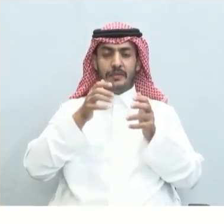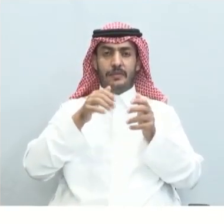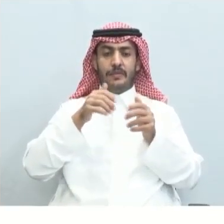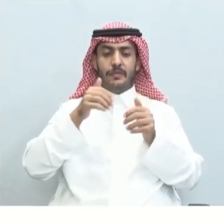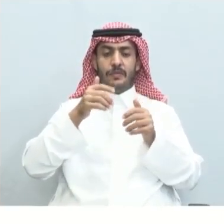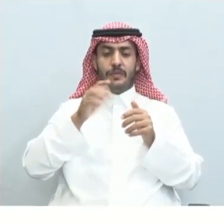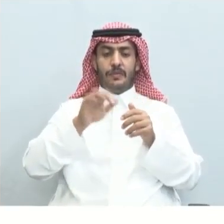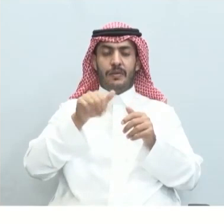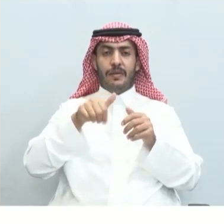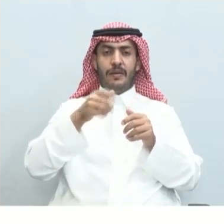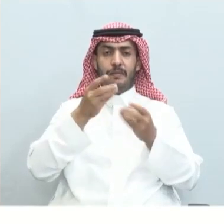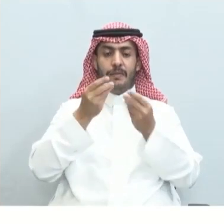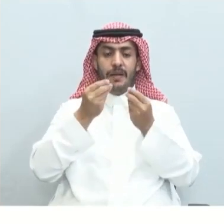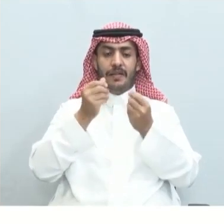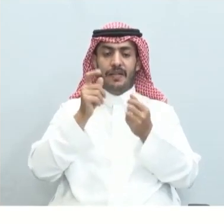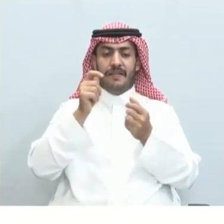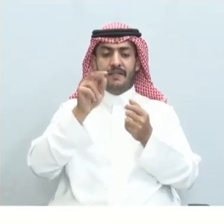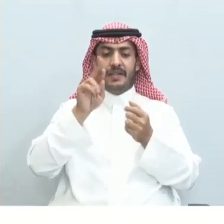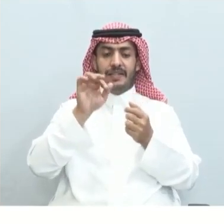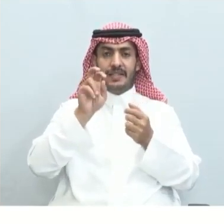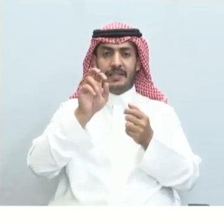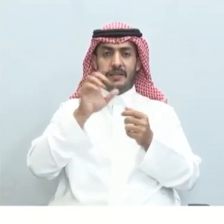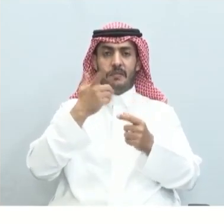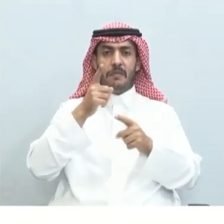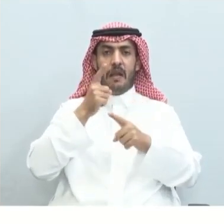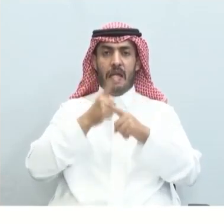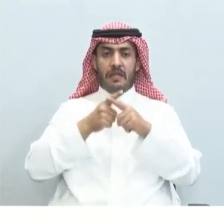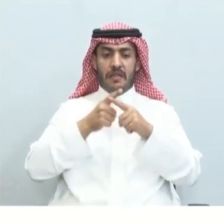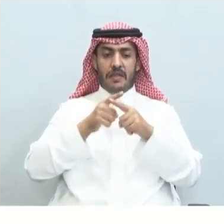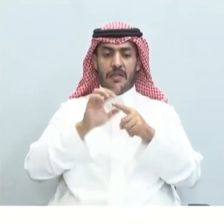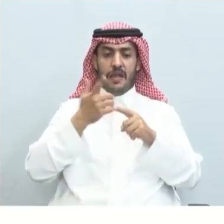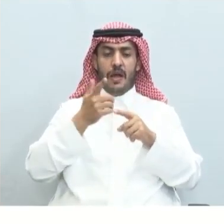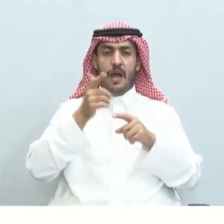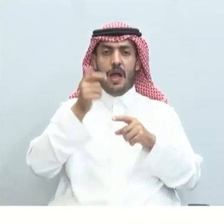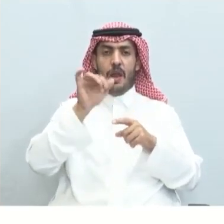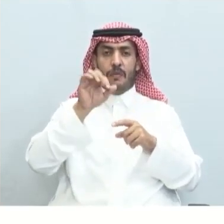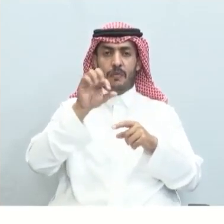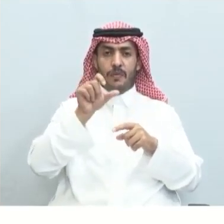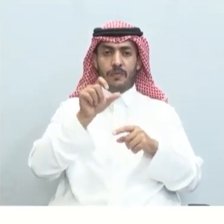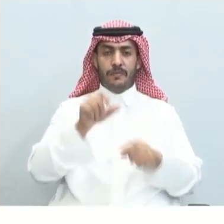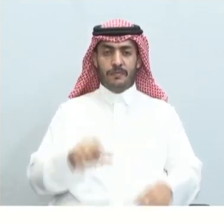لماده فلزيه هذه الماده قد تكون حديده